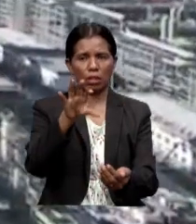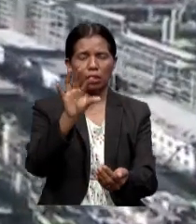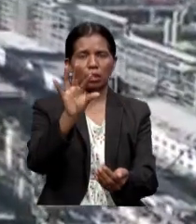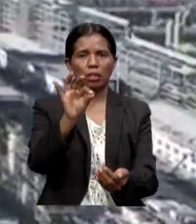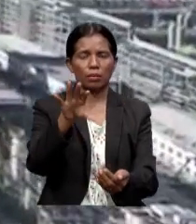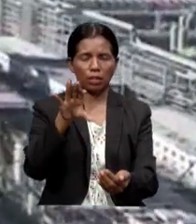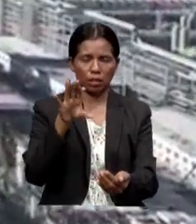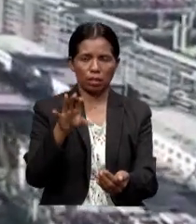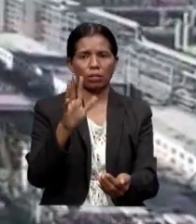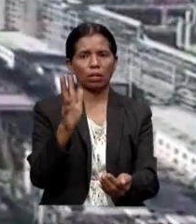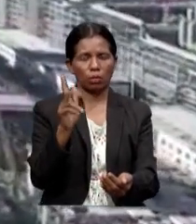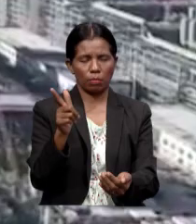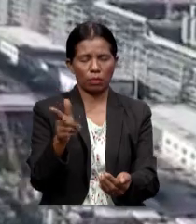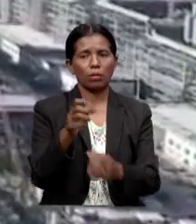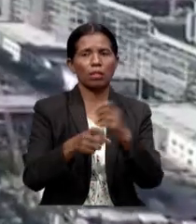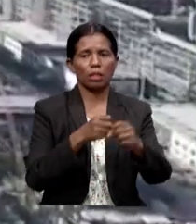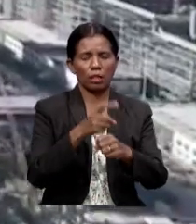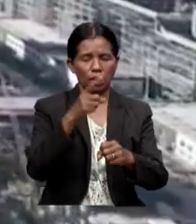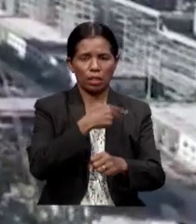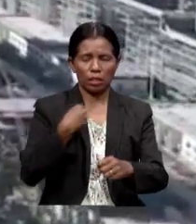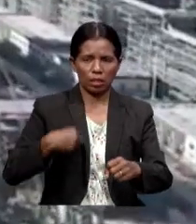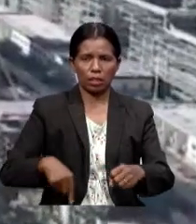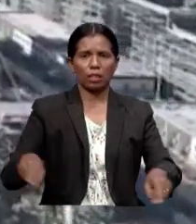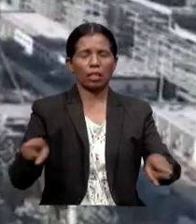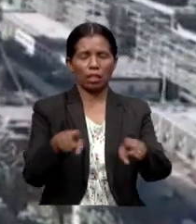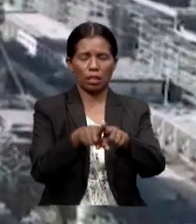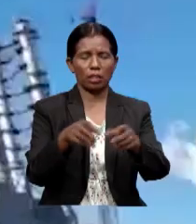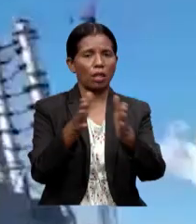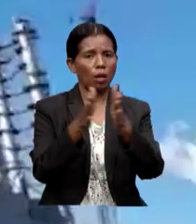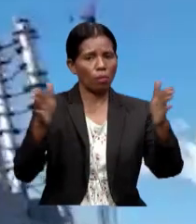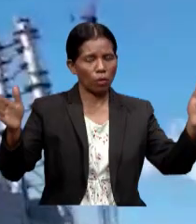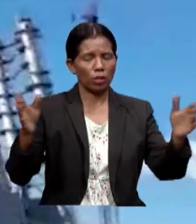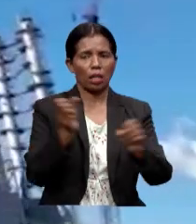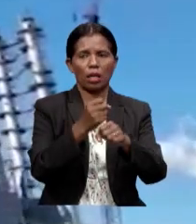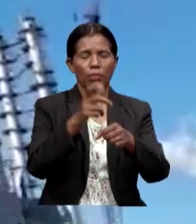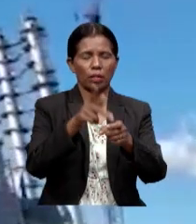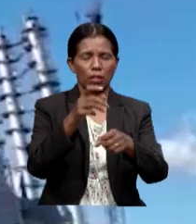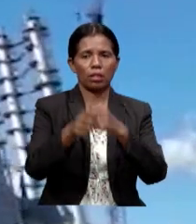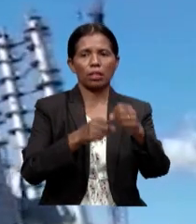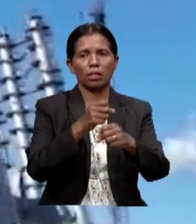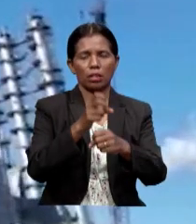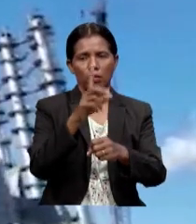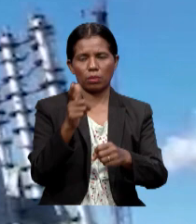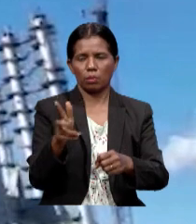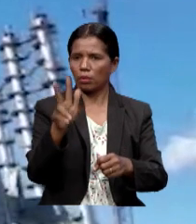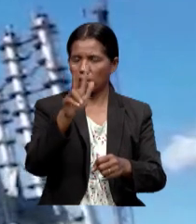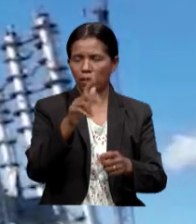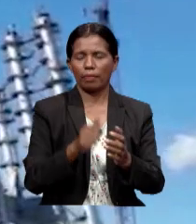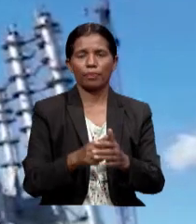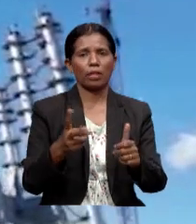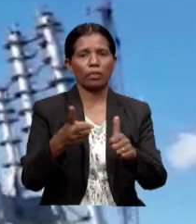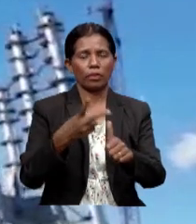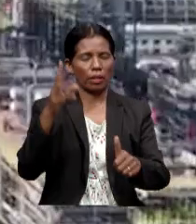kadatinan. No tuir Federasaun katak sina sayona refinaria bot dahuluk ya tinang riuroron resin tolu. Vice